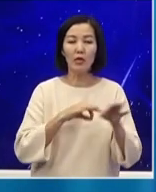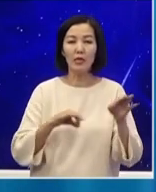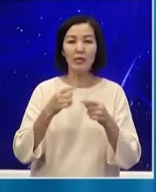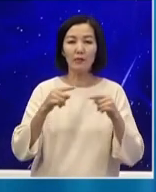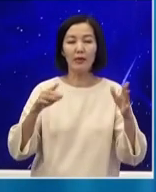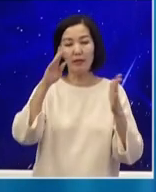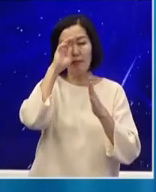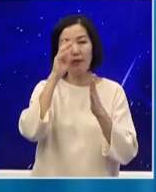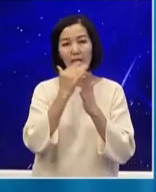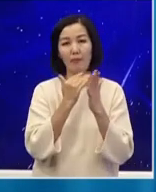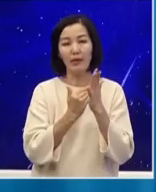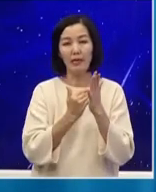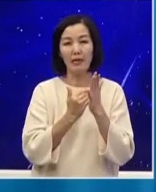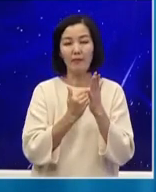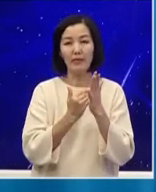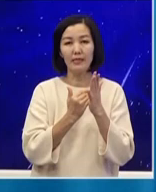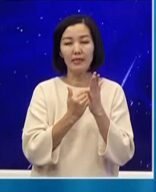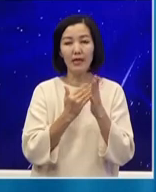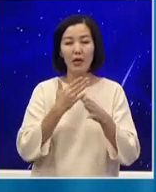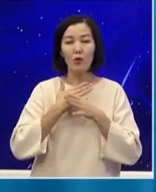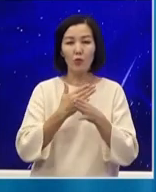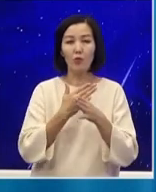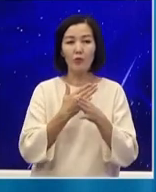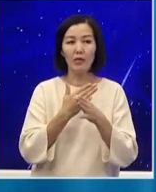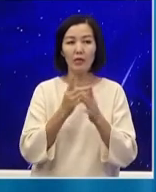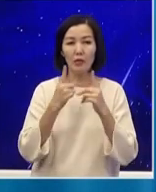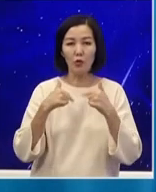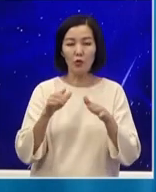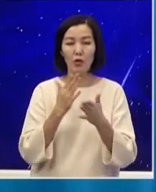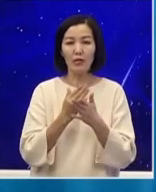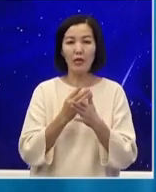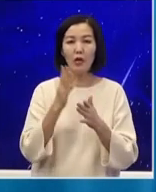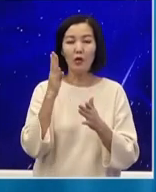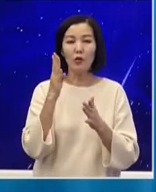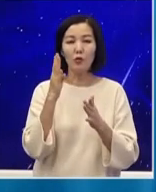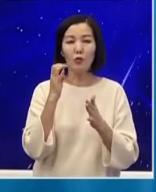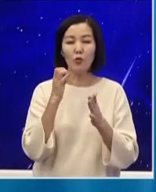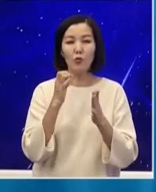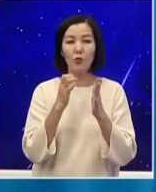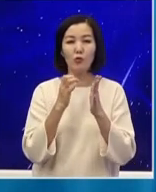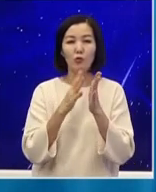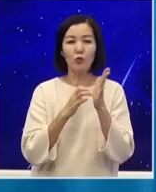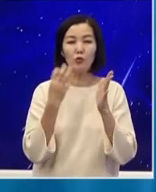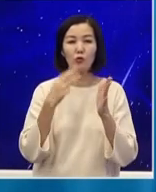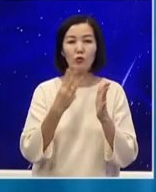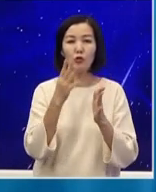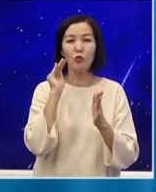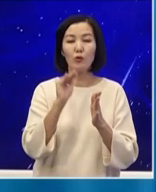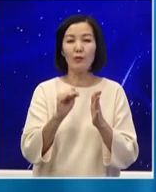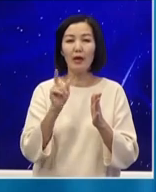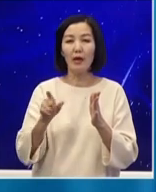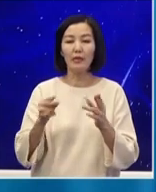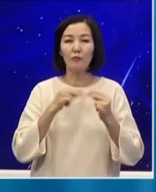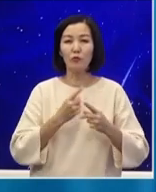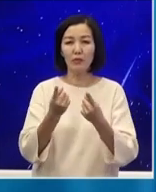басқа мемлекеттік бағдарламалар шеңберінде ұсынылған. Бүгінгі күні 934 000 адам жұмыспен қамту шараларына тартылды.